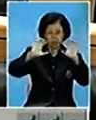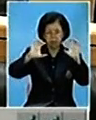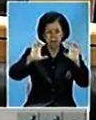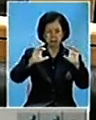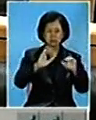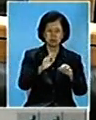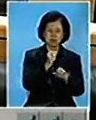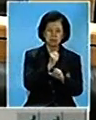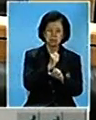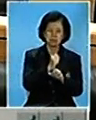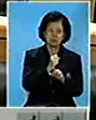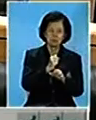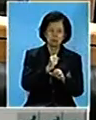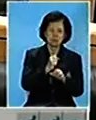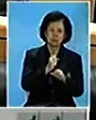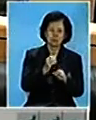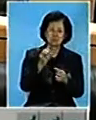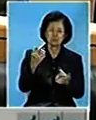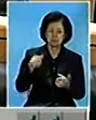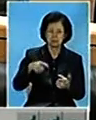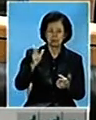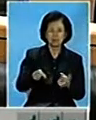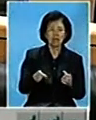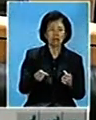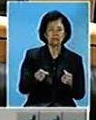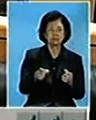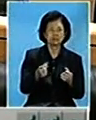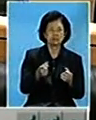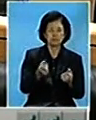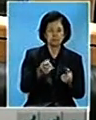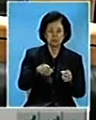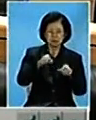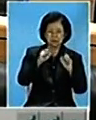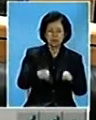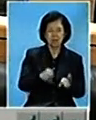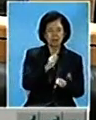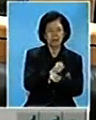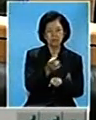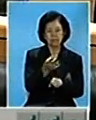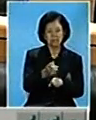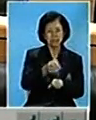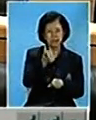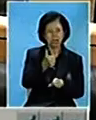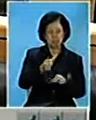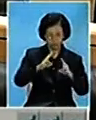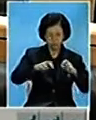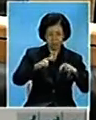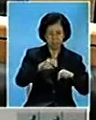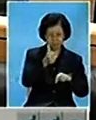ำของรัฐบาลว่าศาลสามารถทำอะไรได้บ้างเป็นการวิจัยที่ดีครับไอ้อย่างเงี้ยครับ